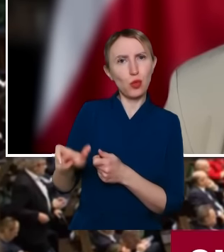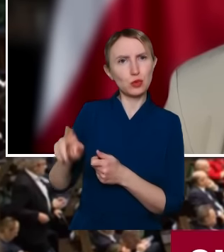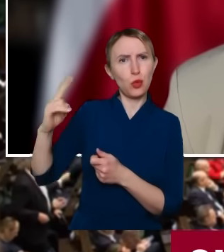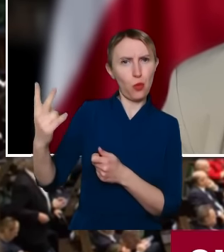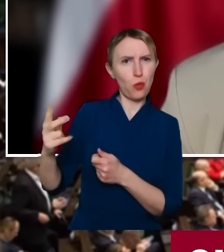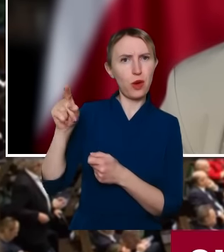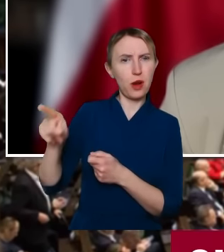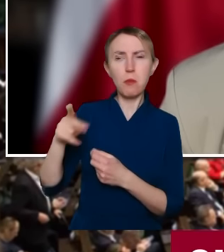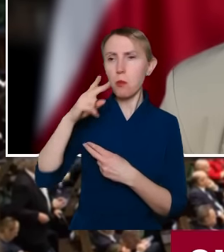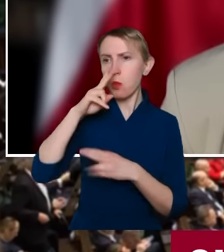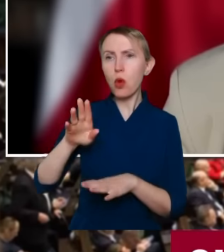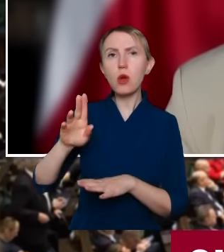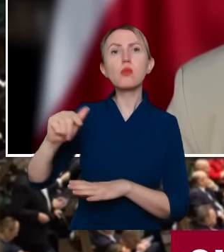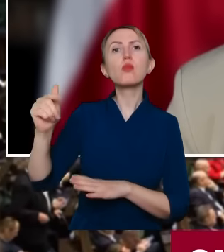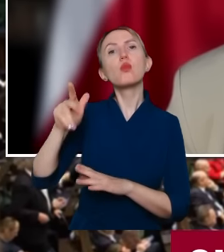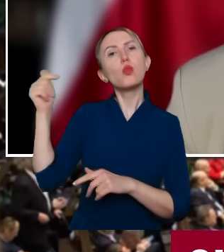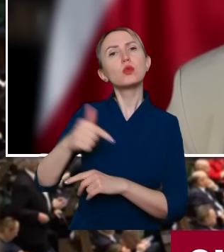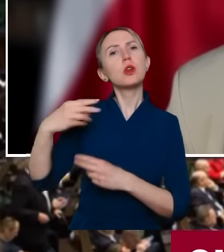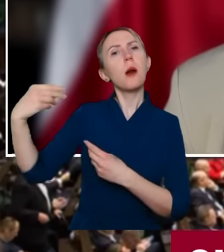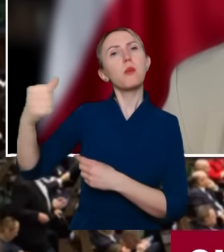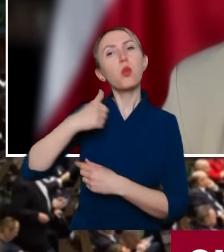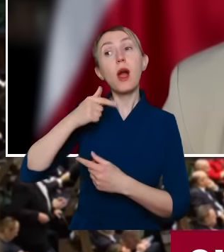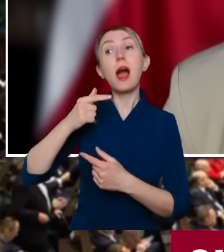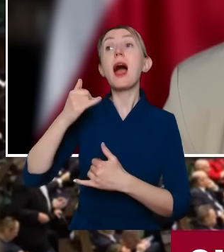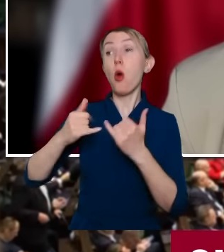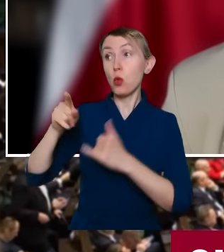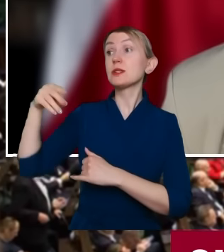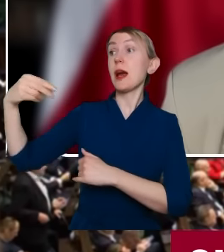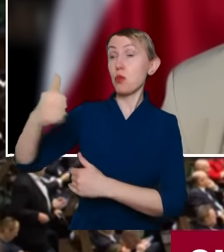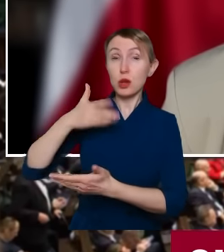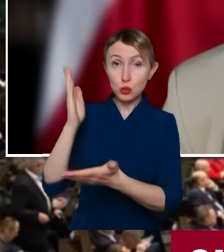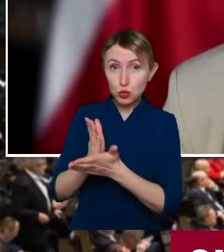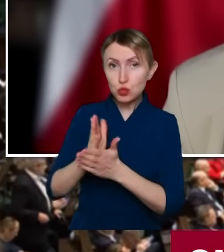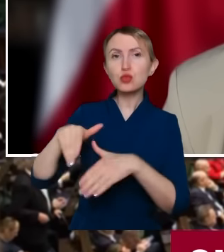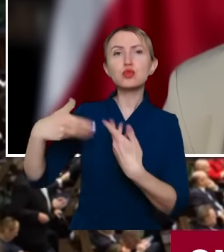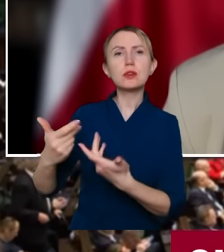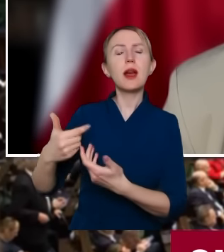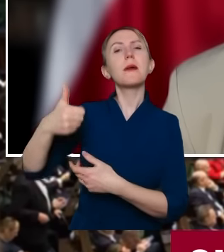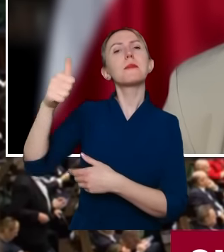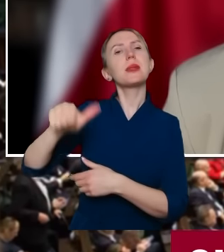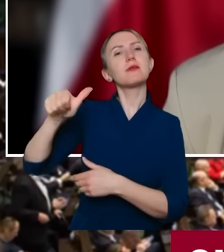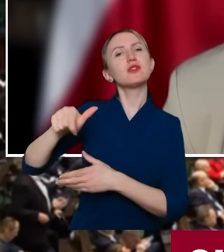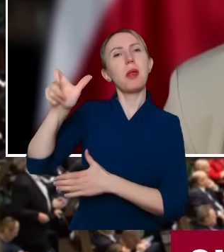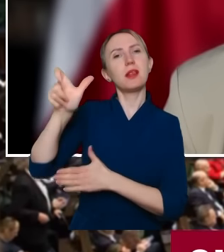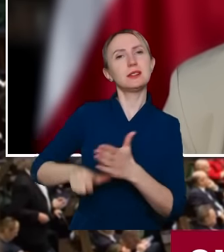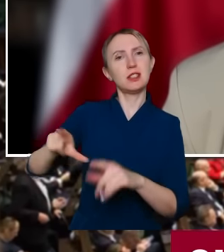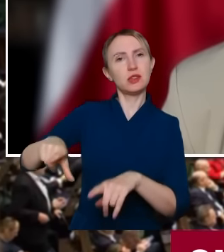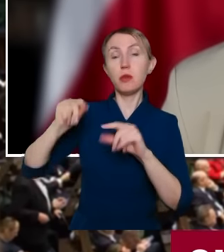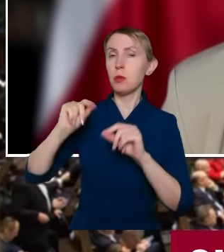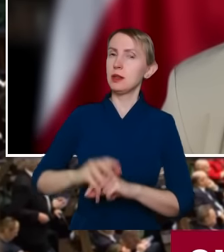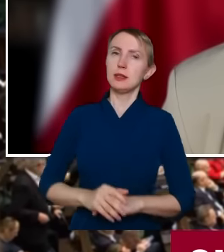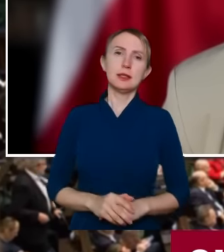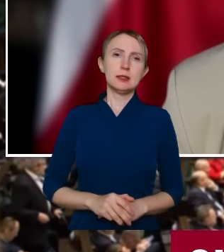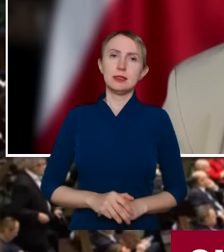wskazując że ma tutaj zapłacić a w zamian za to dostanie jedynkę na liście No coś